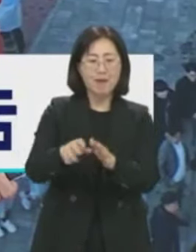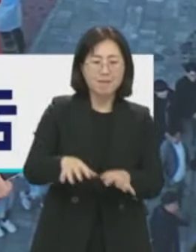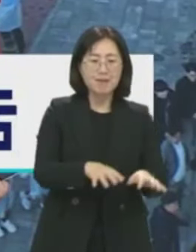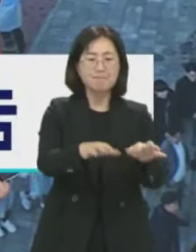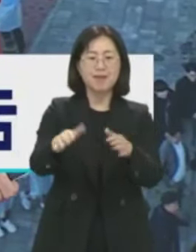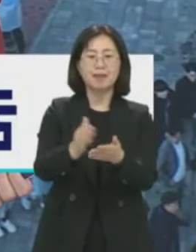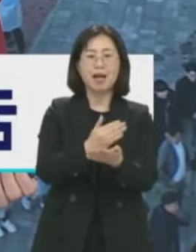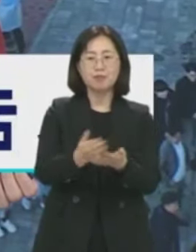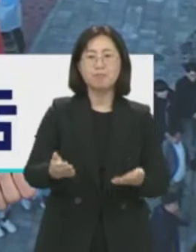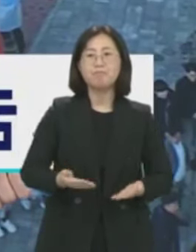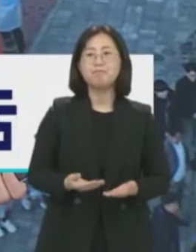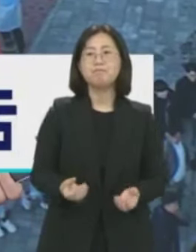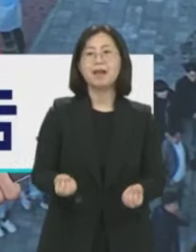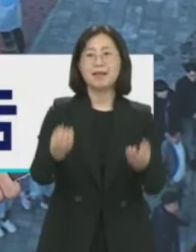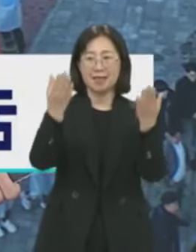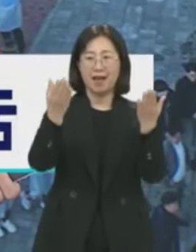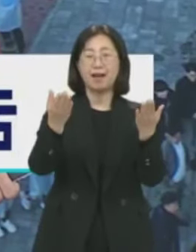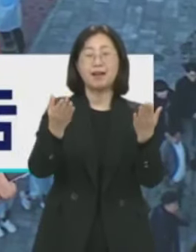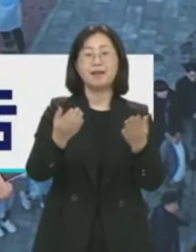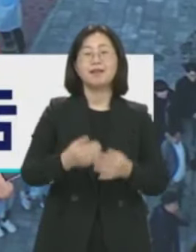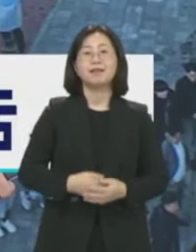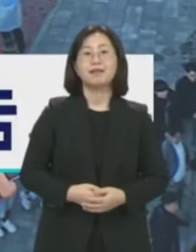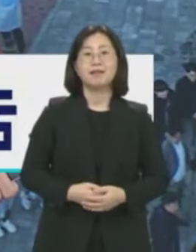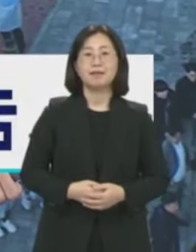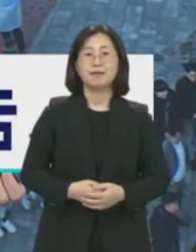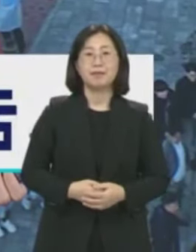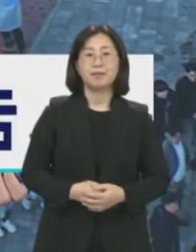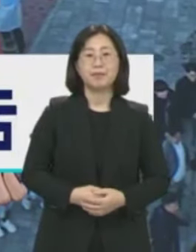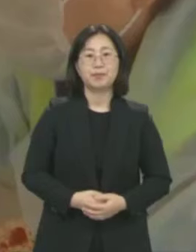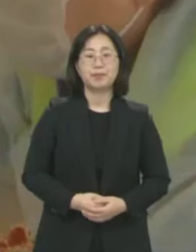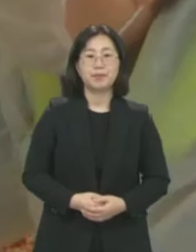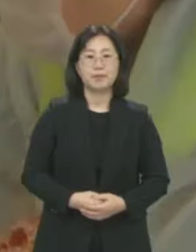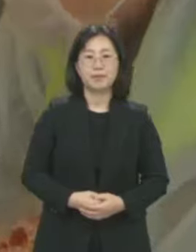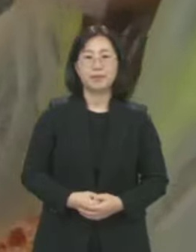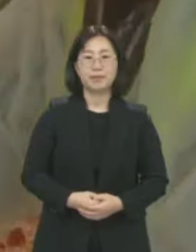행사를 열었습니다. 이선학 기자가 보도합니다.